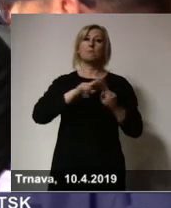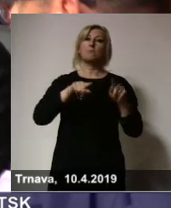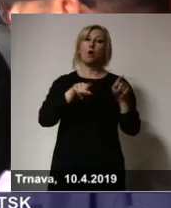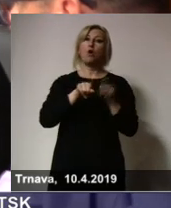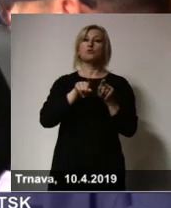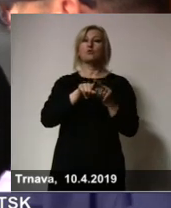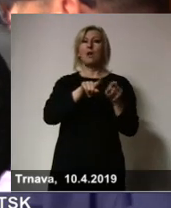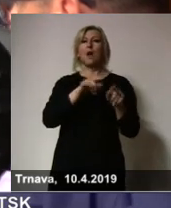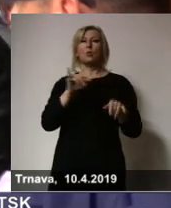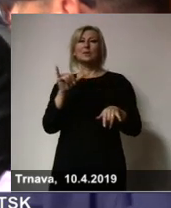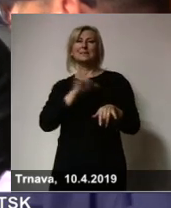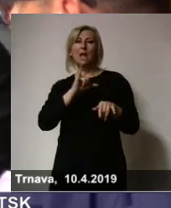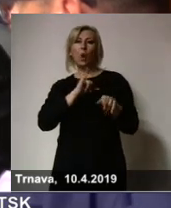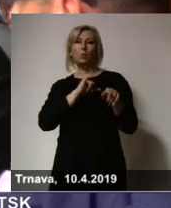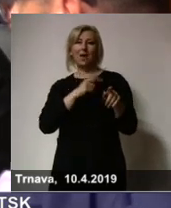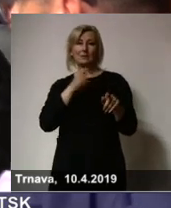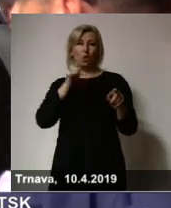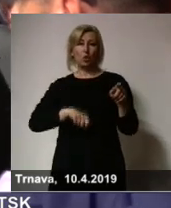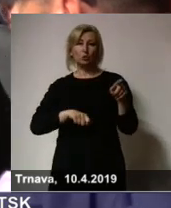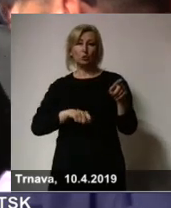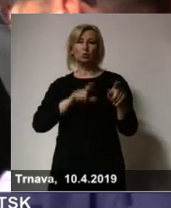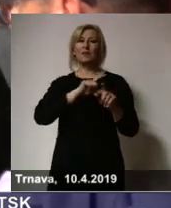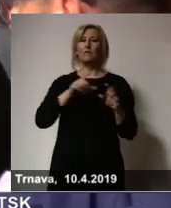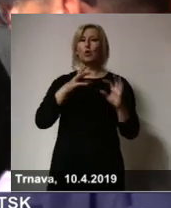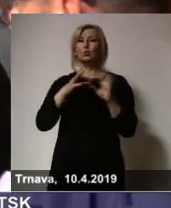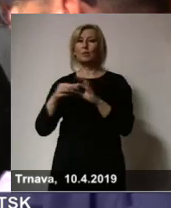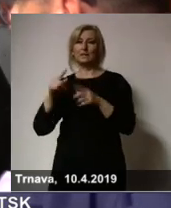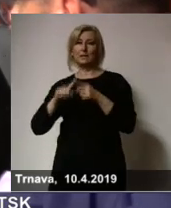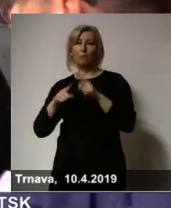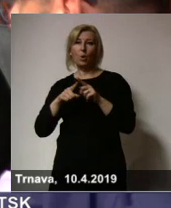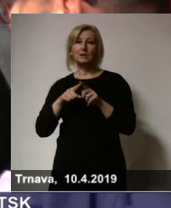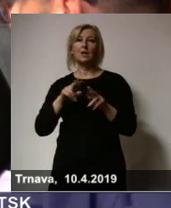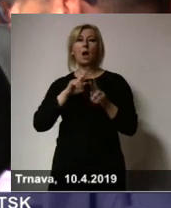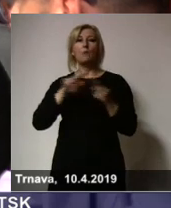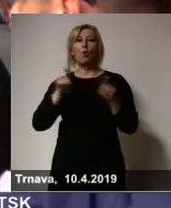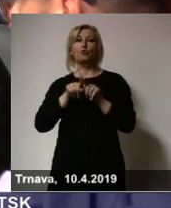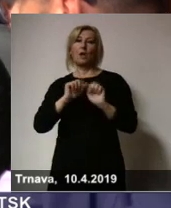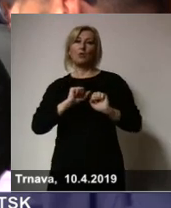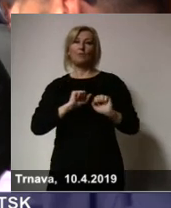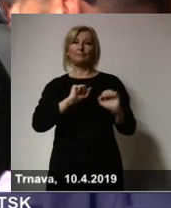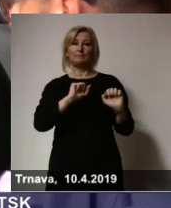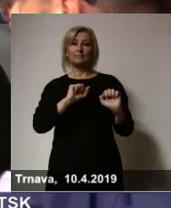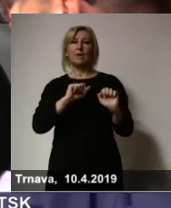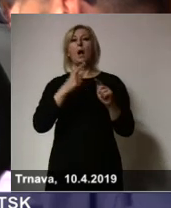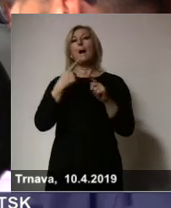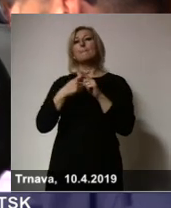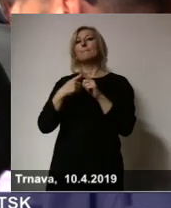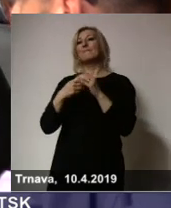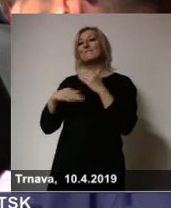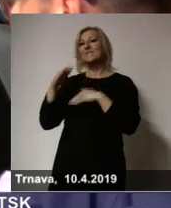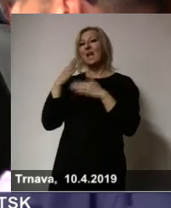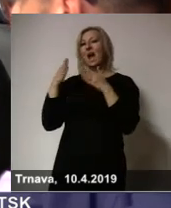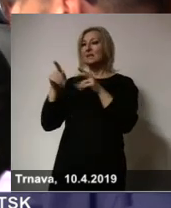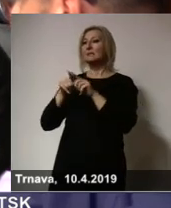takéto zaujaté rozhodnutia, či už pre politickú príslušnosť alebo politickú orientáciu alebo v prípade pre odbornú orientáciu alebo